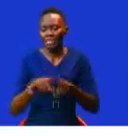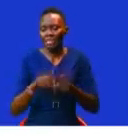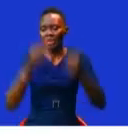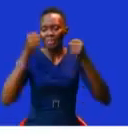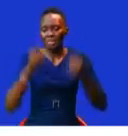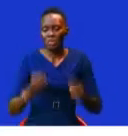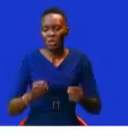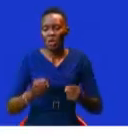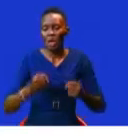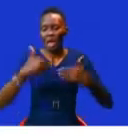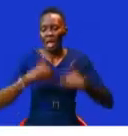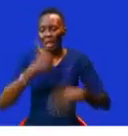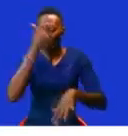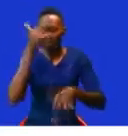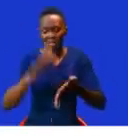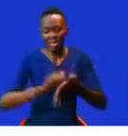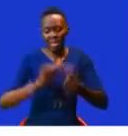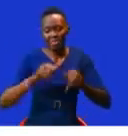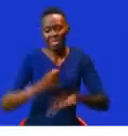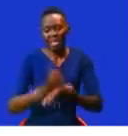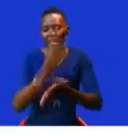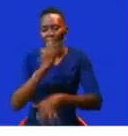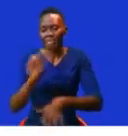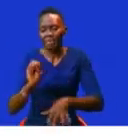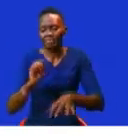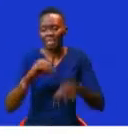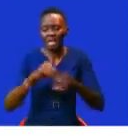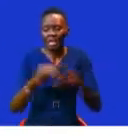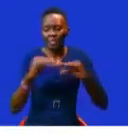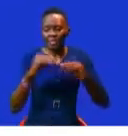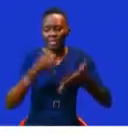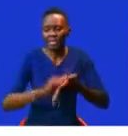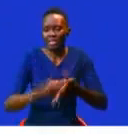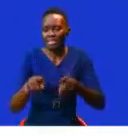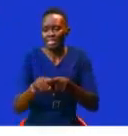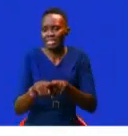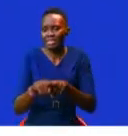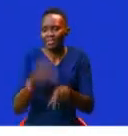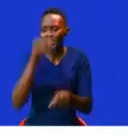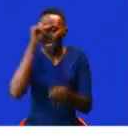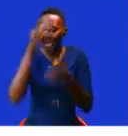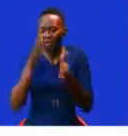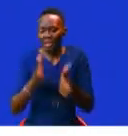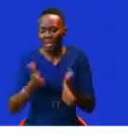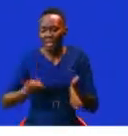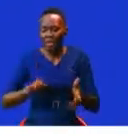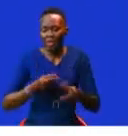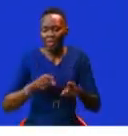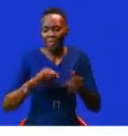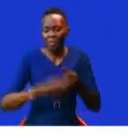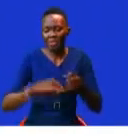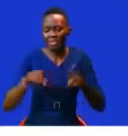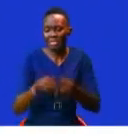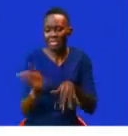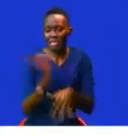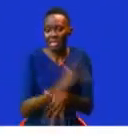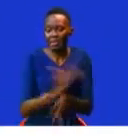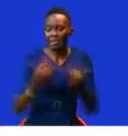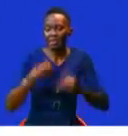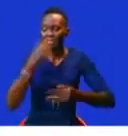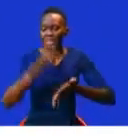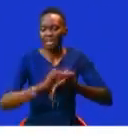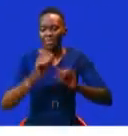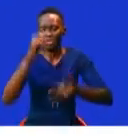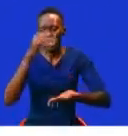kagi chair. Dikech mane maithi kogi. Enyasi bende neo yoro koda moku mjodo gavas makaluo. Nigo sitom lero ni cheno no. Dekoro biro duko cheno